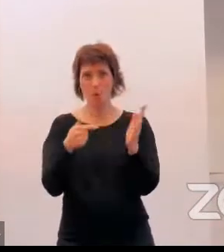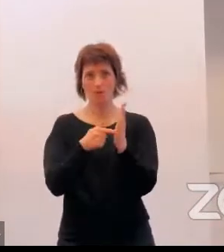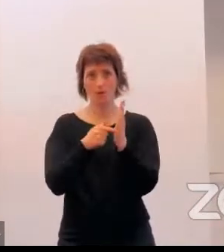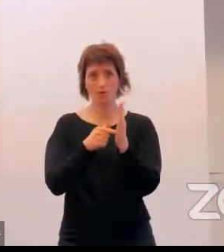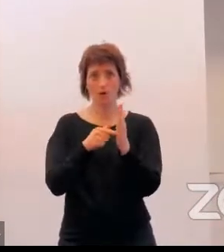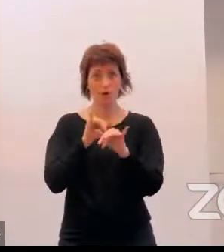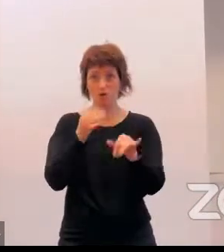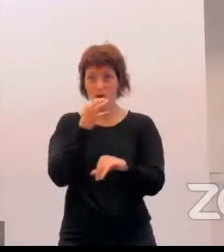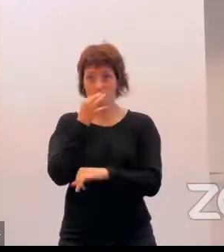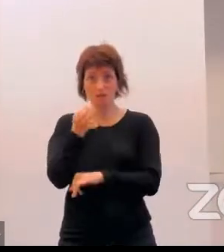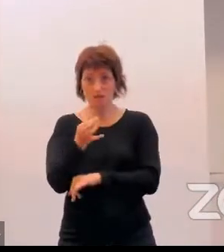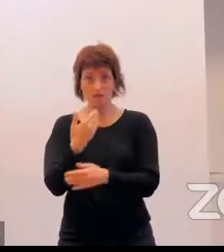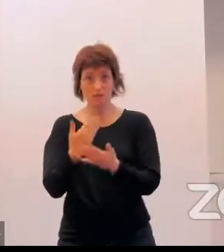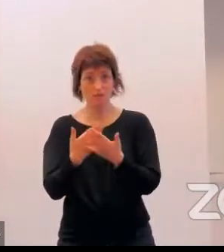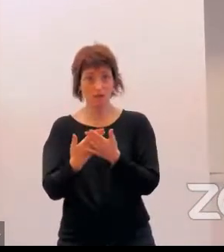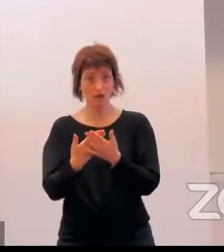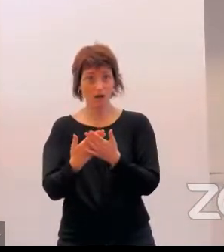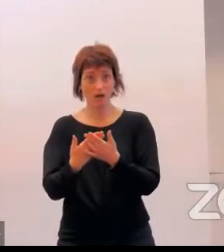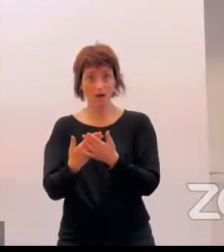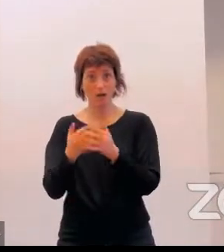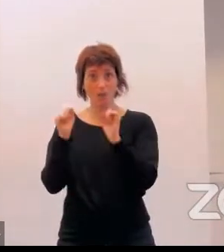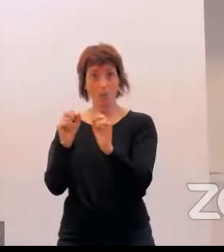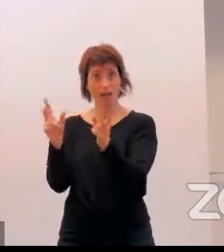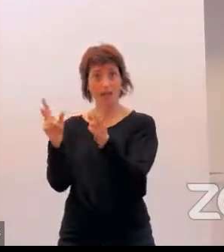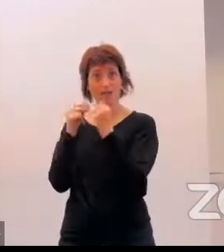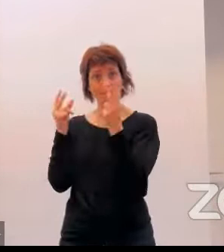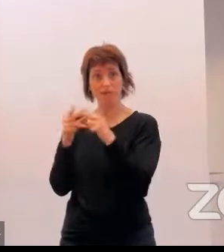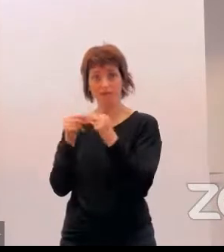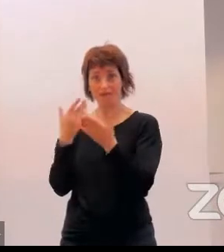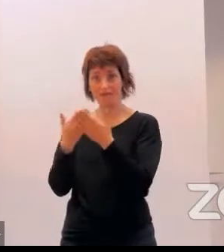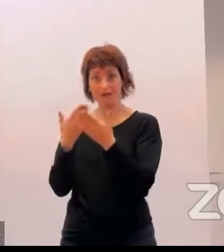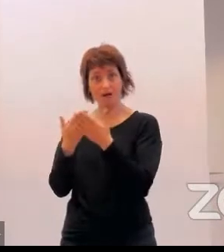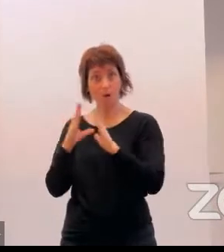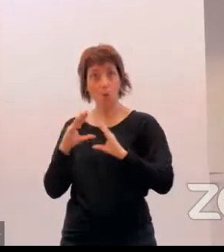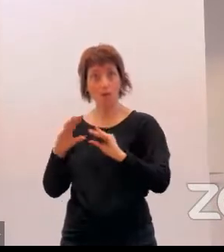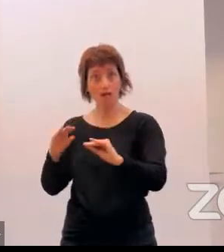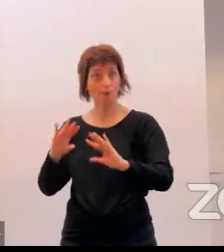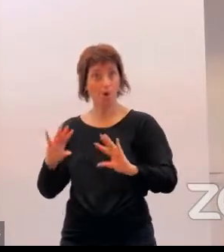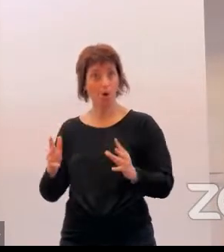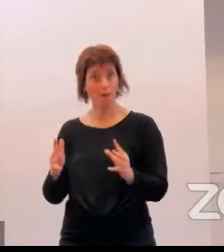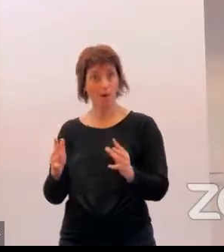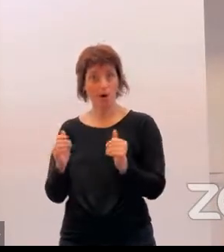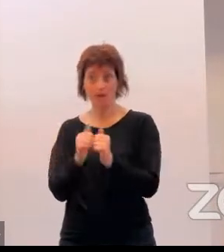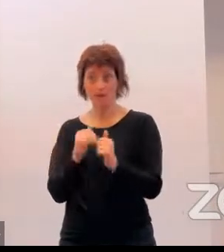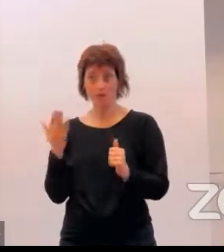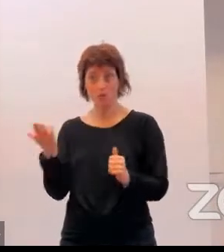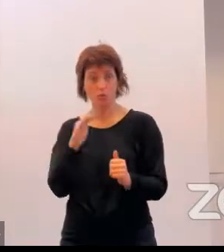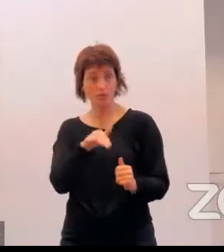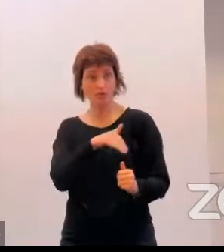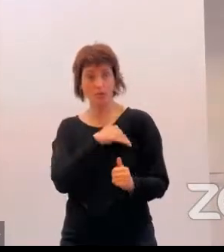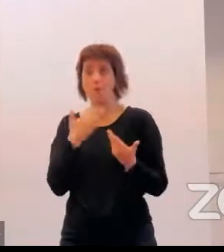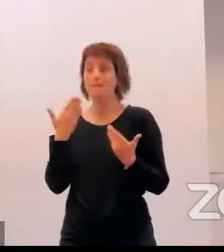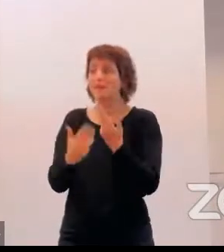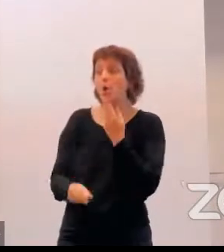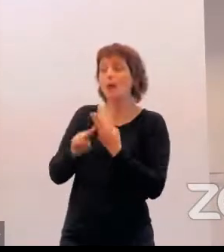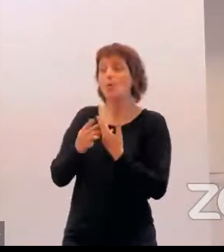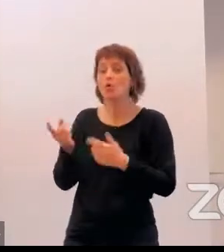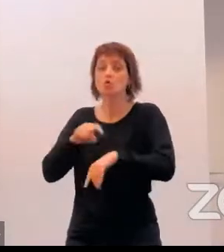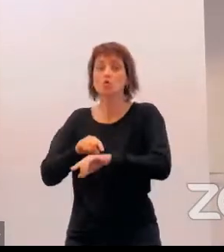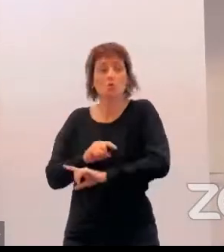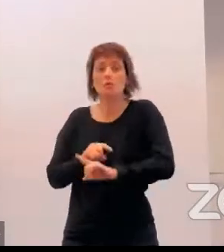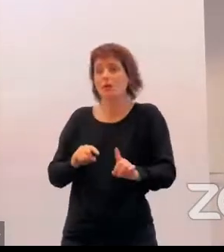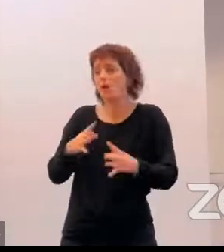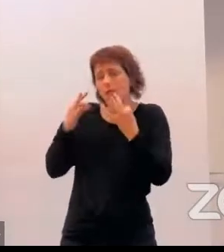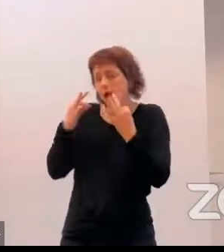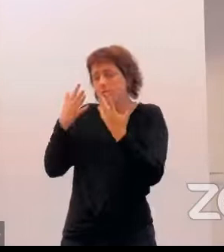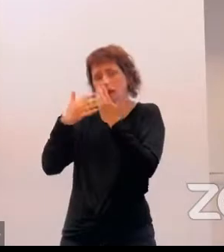pas de sujet là-dessus. J'aimerais aussi que vous nous expliquiez comment vous allez le mettre en place avec l'ensemble des agents. Vous n'êtes pas obligé de me répondre maintenant, on aura